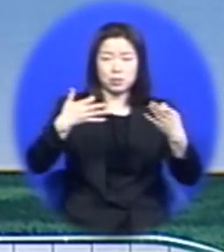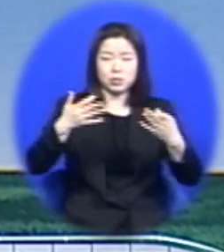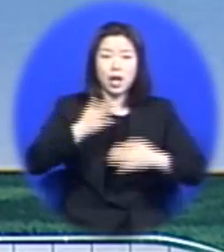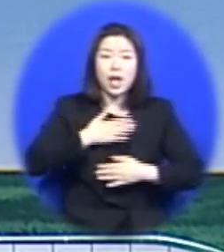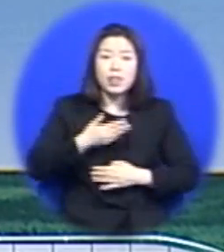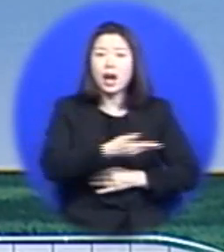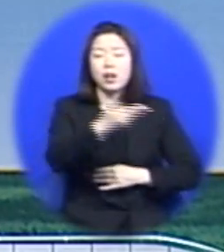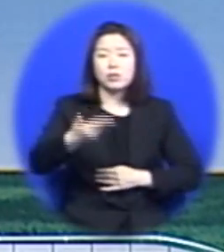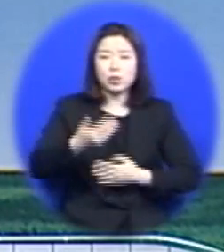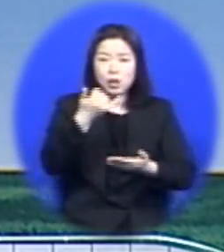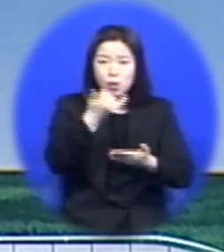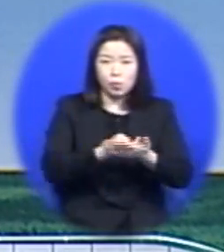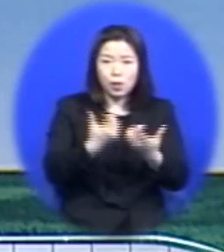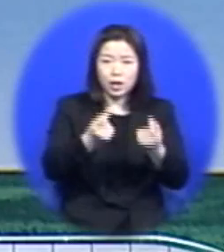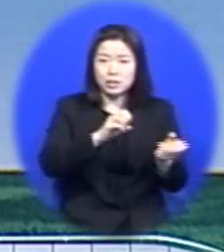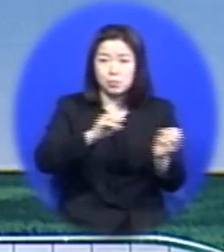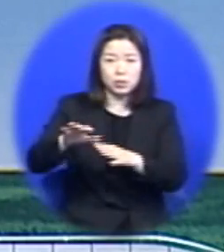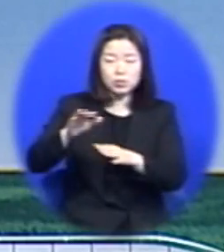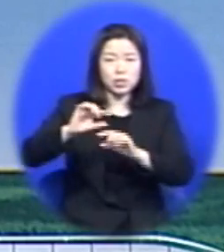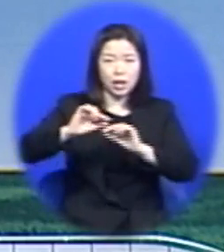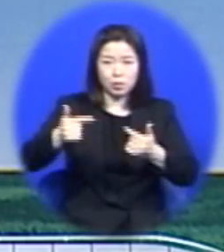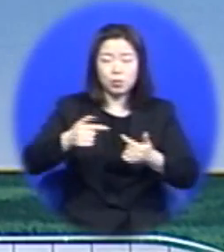버려두지 아니하고 너희에게로 오리라.